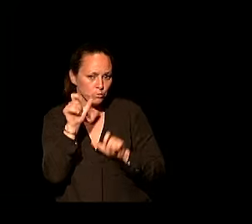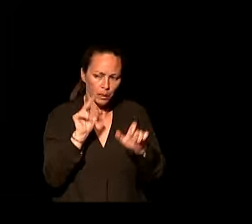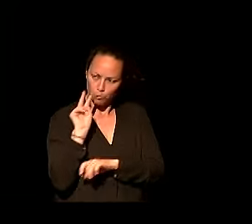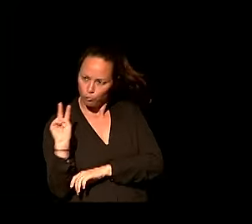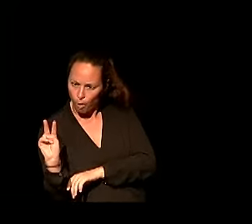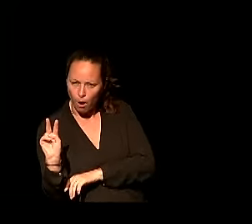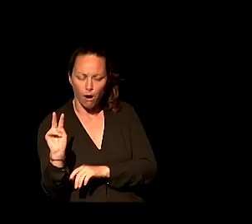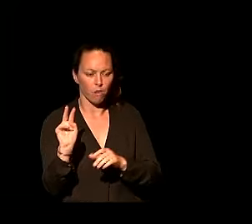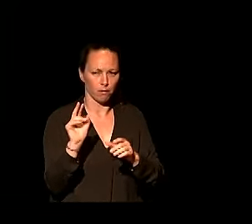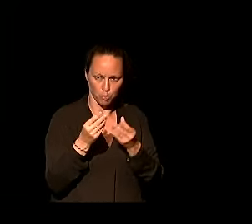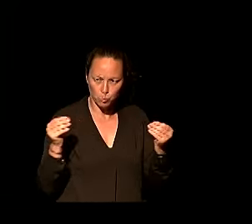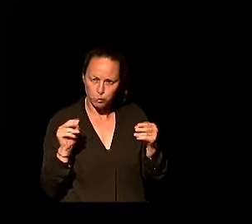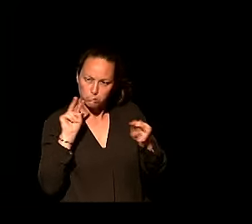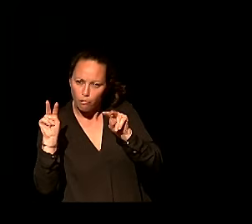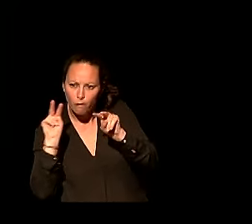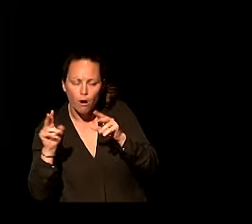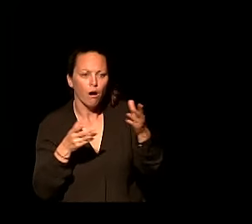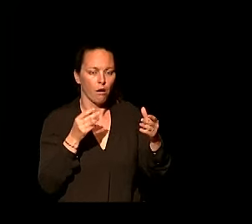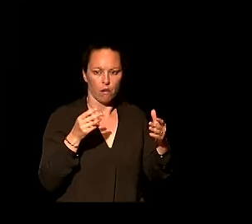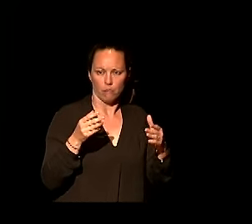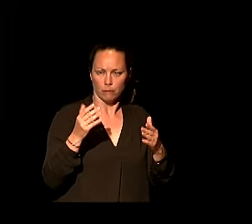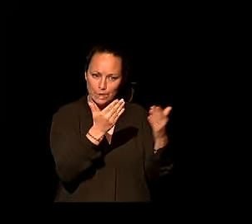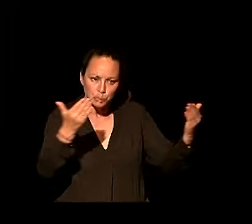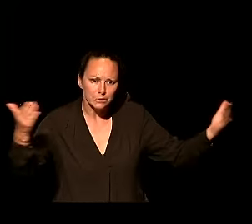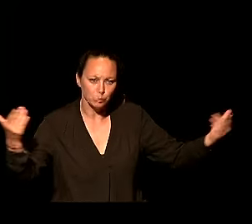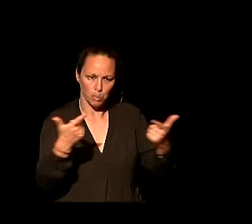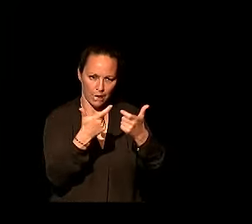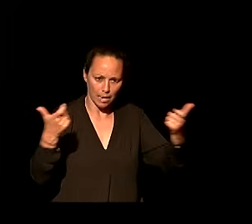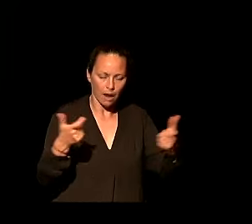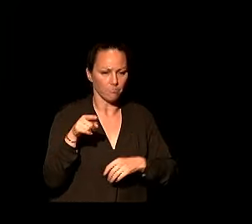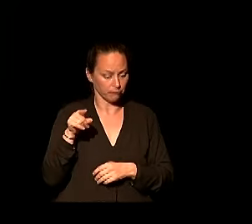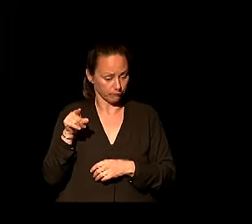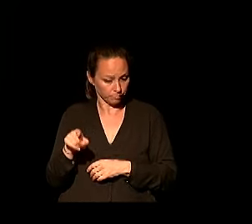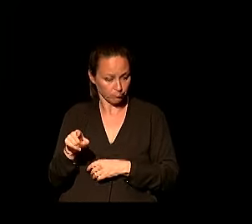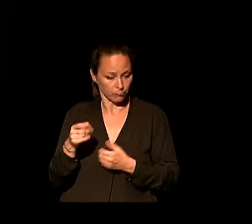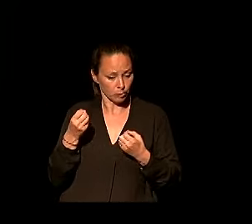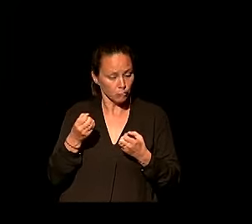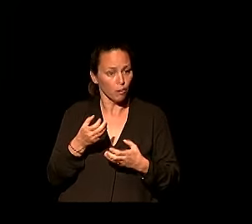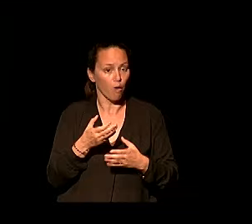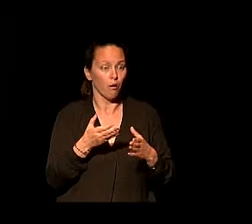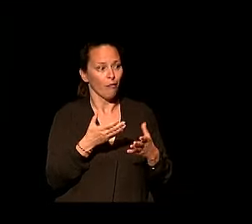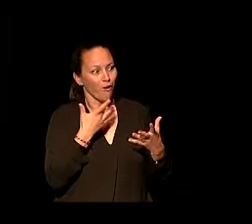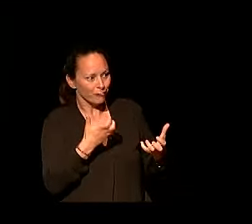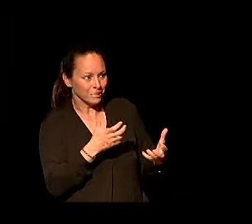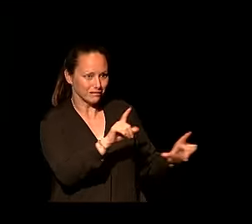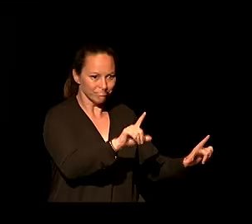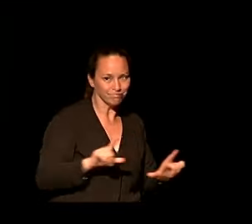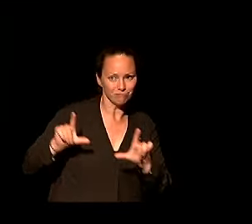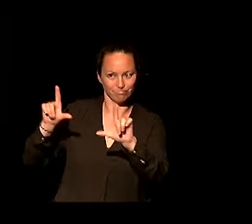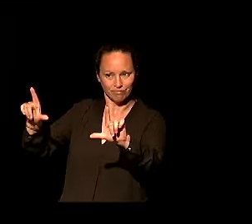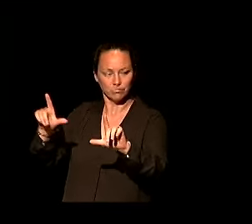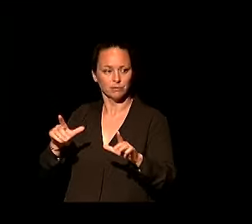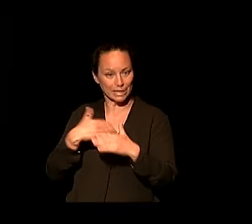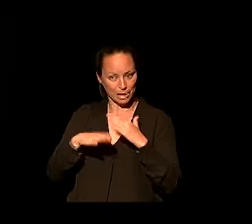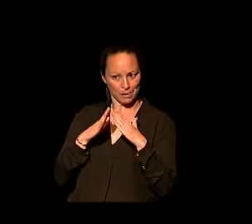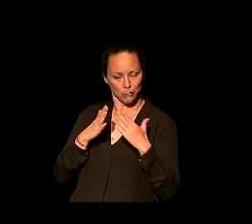On va voir ensuite, mais David O. Selznick, par exemple, va demander régulièrement des œuvres à mettre chez lui parce qu'il ne sait pas s'il va les acheter